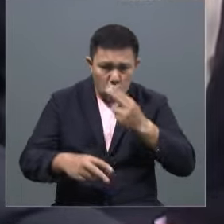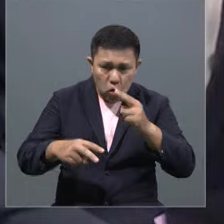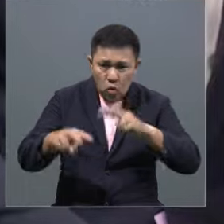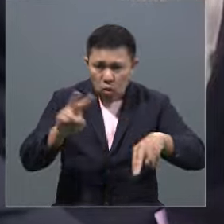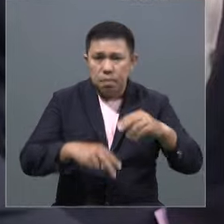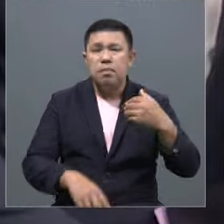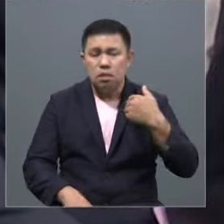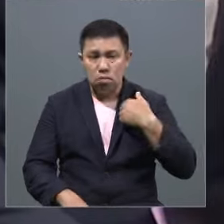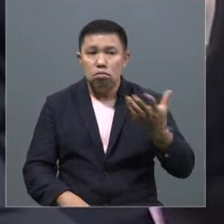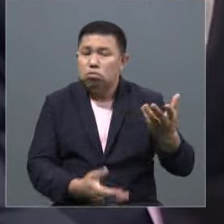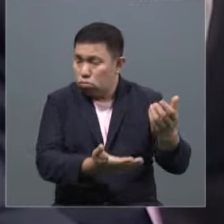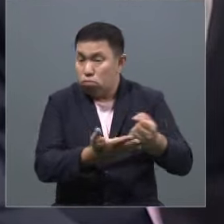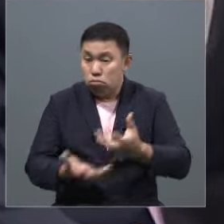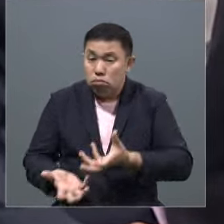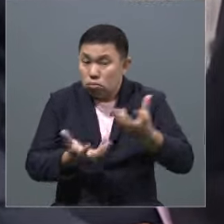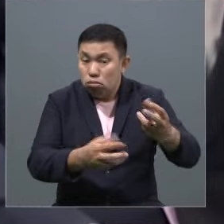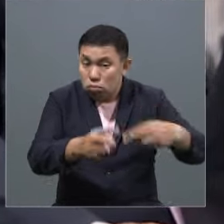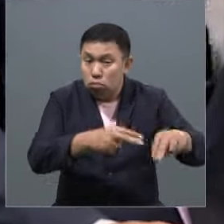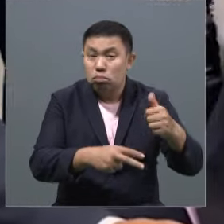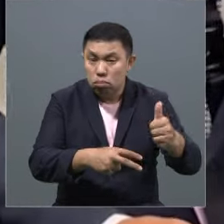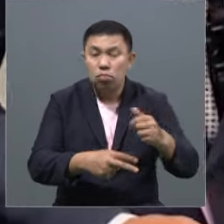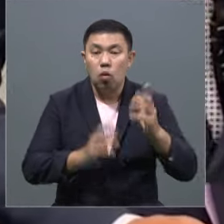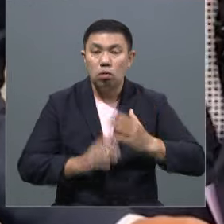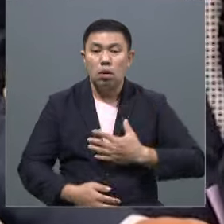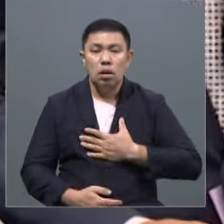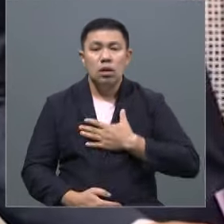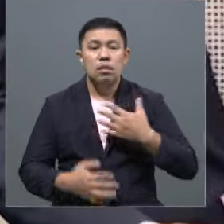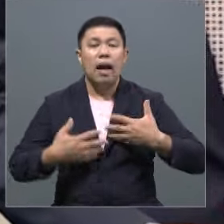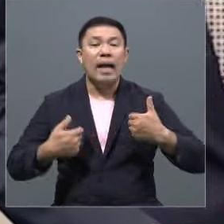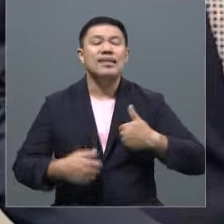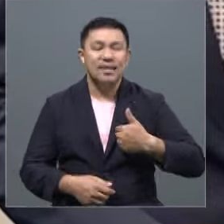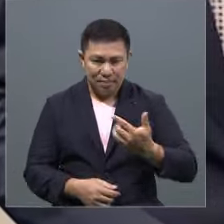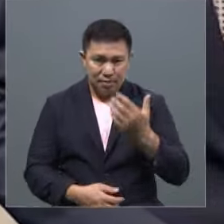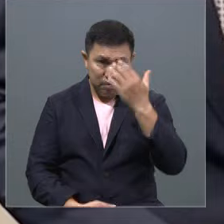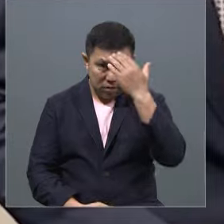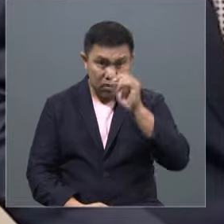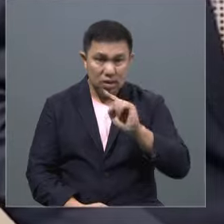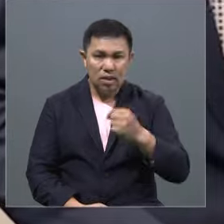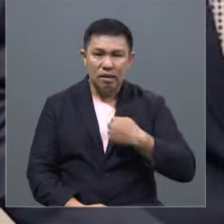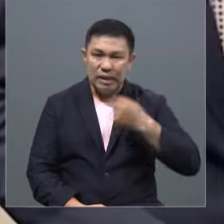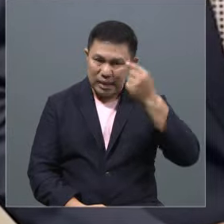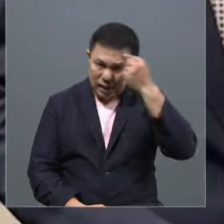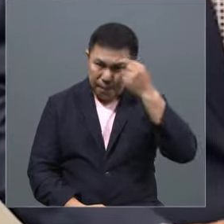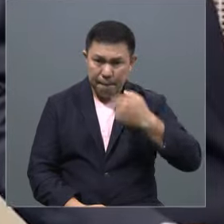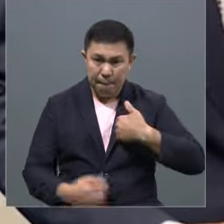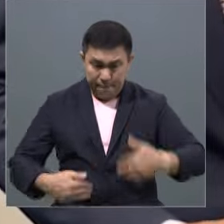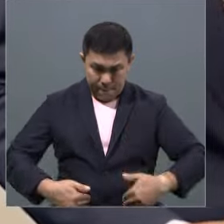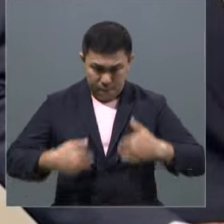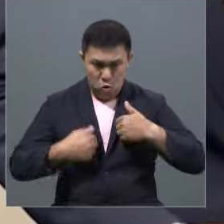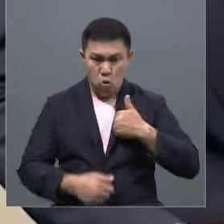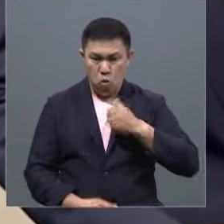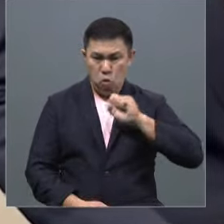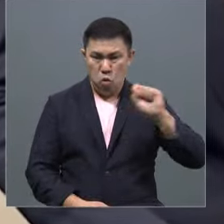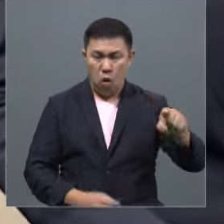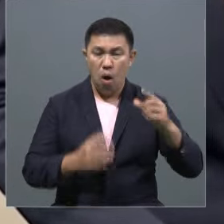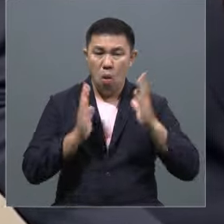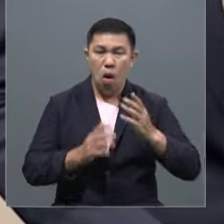ซึ่งผมคิดว่าก็ให้เตรวจก็ดีทุกคนจะได้สบายใจเพราะเราไม่ได้คิดว่าเอ่อของเราเอ่อชีวิตเราสำคัญกว่าหรือชีวิต